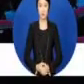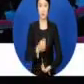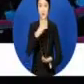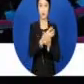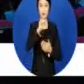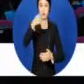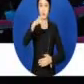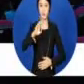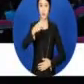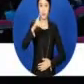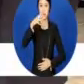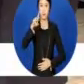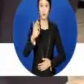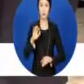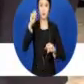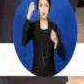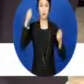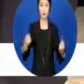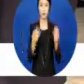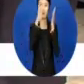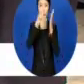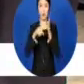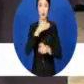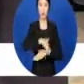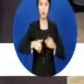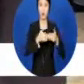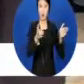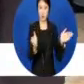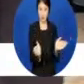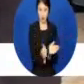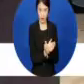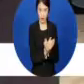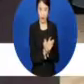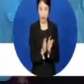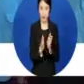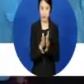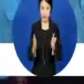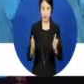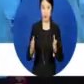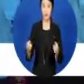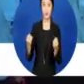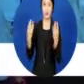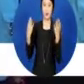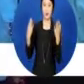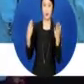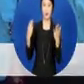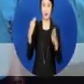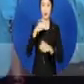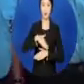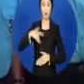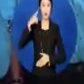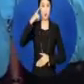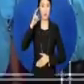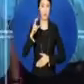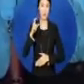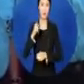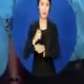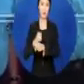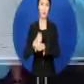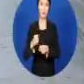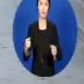천안 흥타령 춤축제에서 활약하게 될 자원봉사단이 발대식을 갖고 친절 봉사 의지를 다졌습니다.